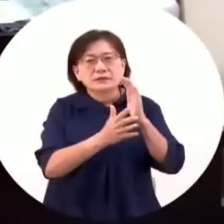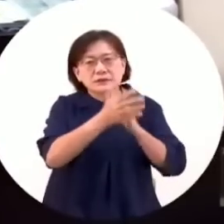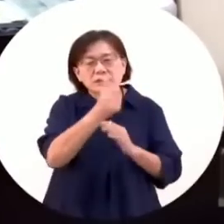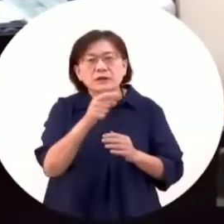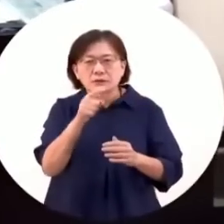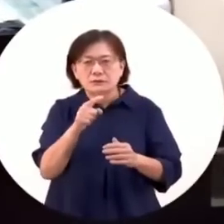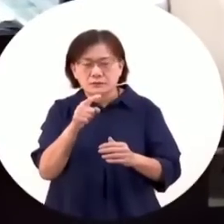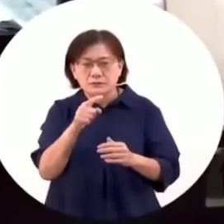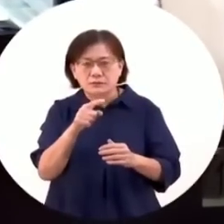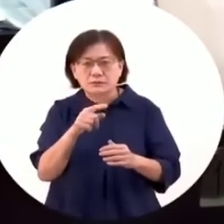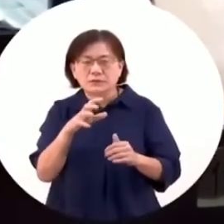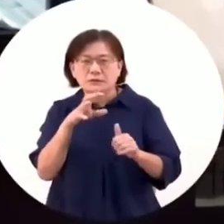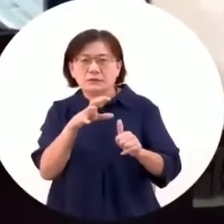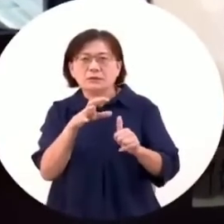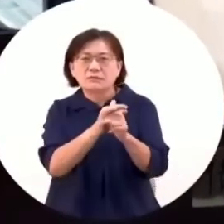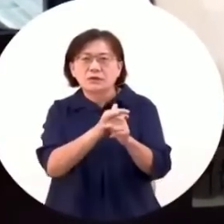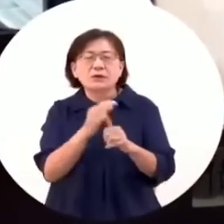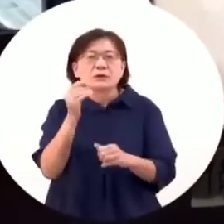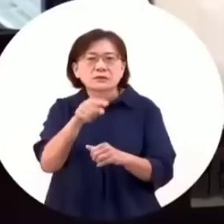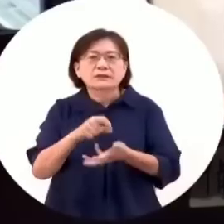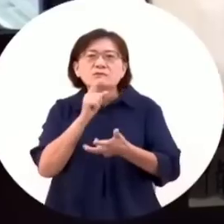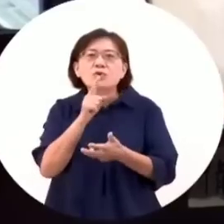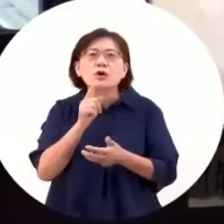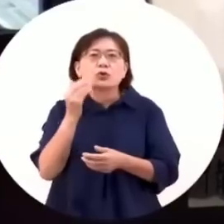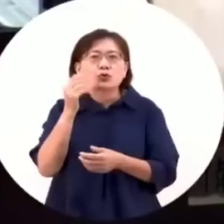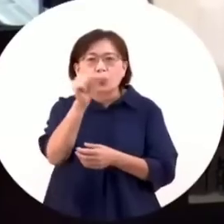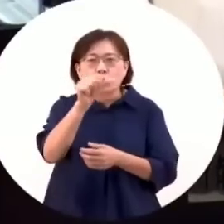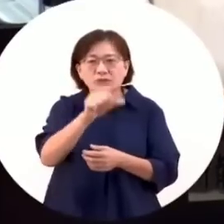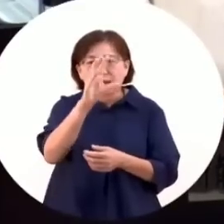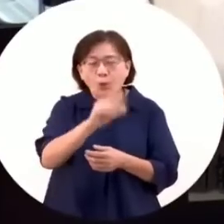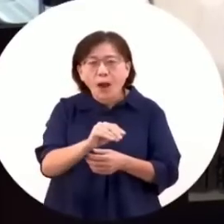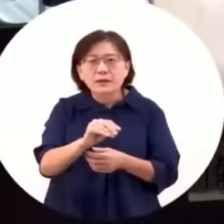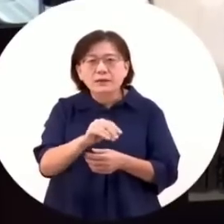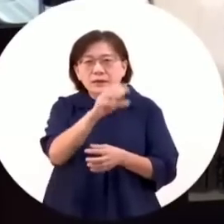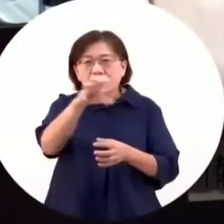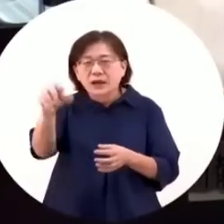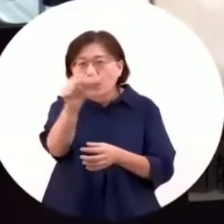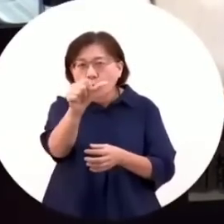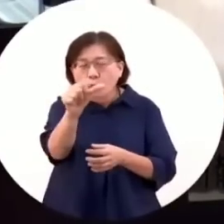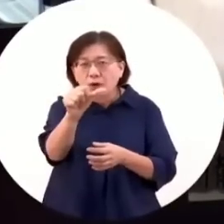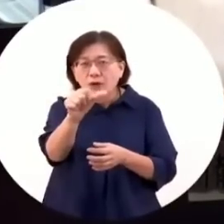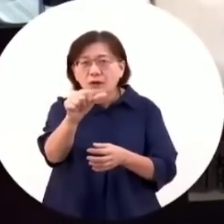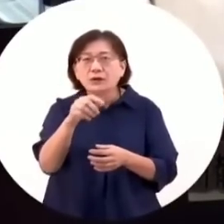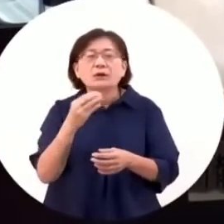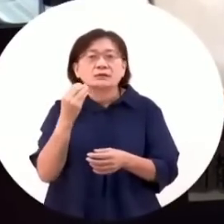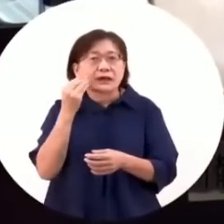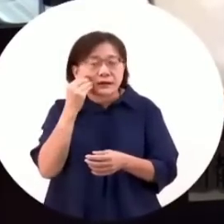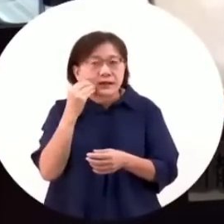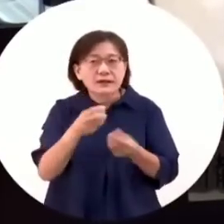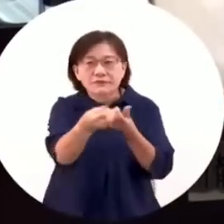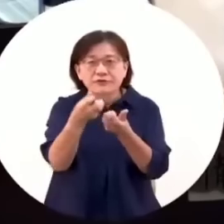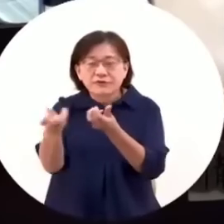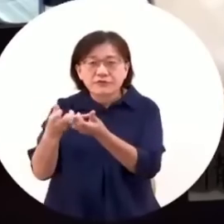所以伊讲啊呐。那5000万分做10个市场，一个500万，一个市场就当换到50票。这条